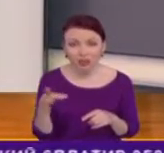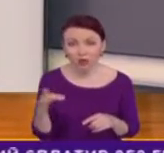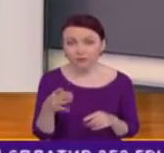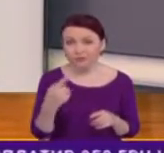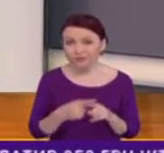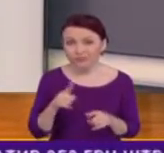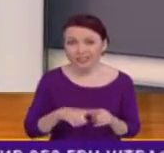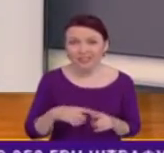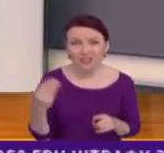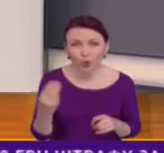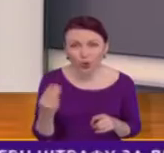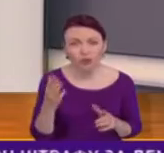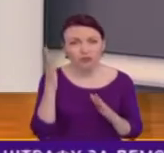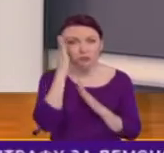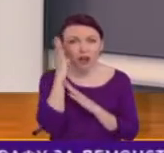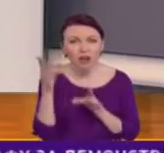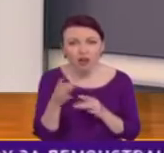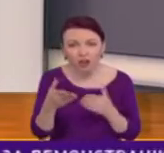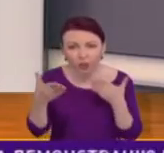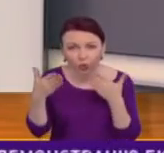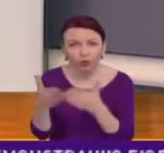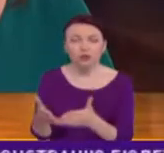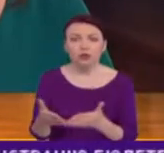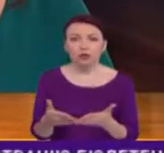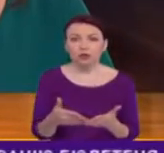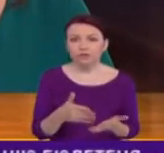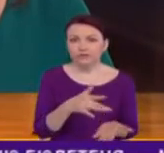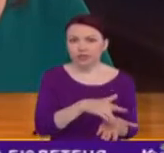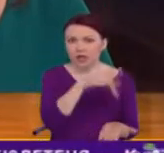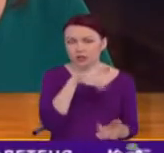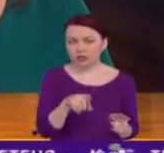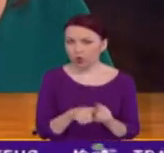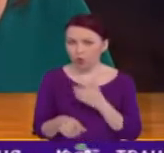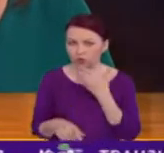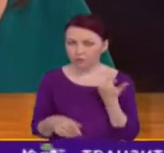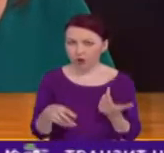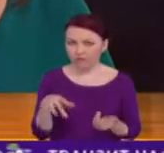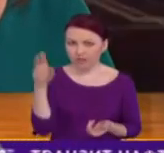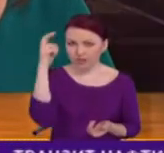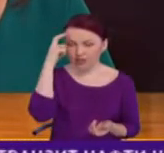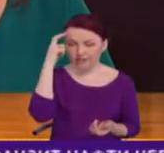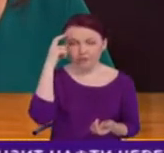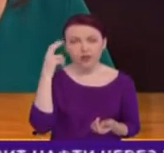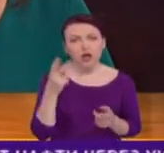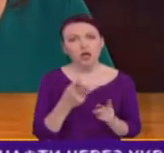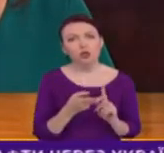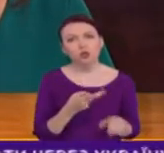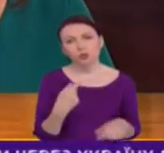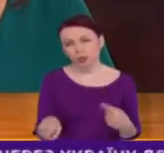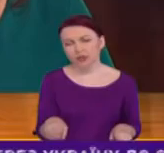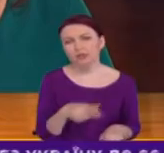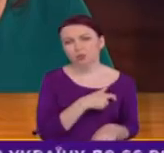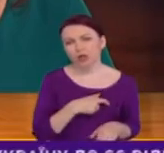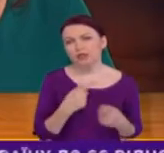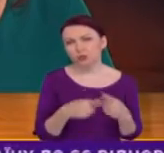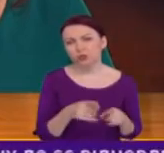це Троєщина, що це спальний район. В центральній частині міста немає такого парку. До нас приїжджали другі депутати з других округів,